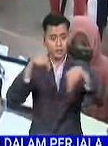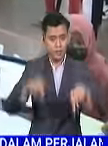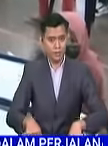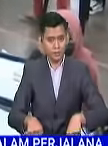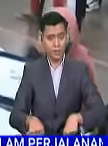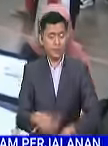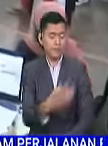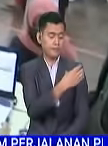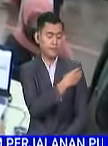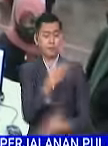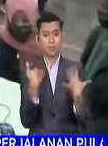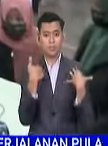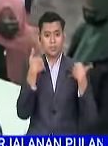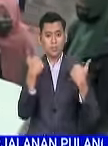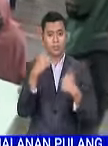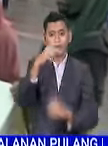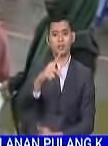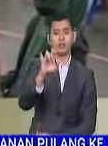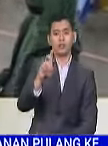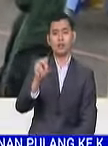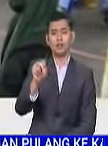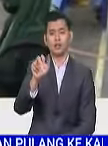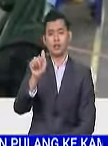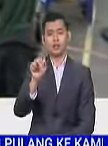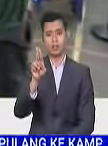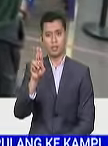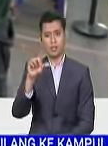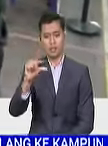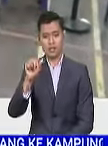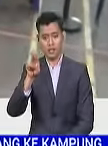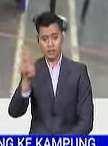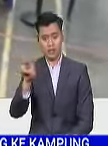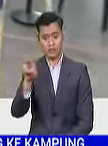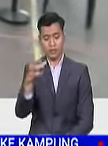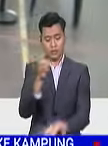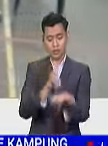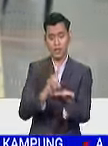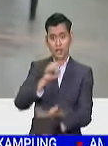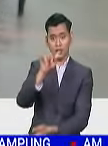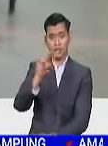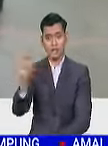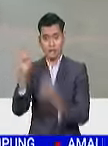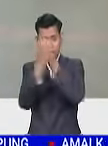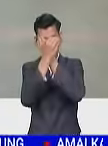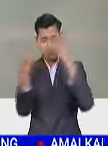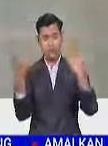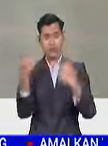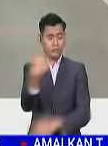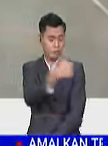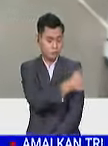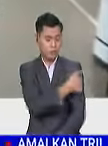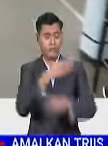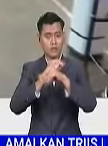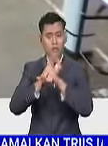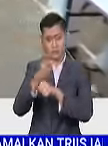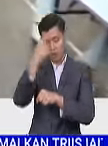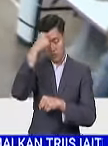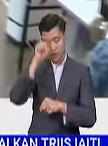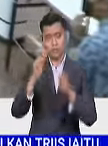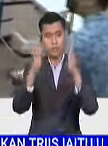Pegawai Kesihatan Kawasan Keningau Dr. Muhammad Nur Haizam Ahmad Narawi berkata pemberian vaksin kepada penduduk khususnya